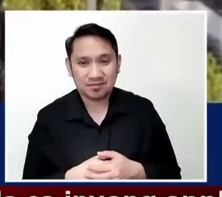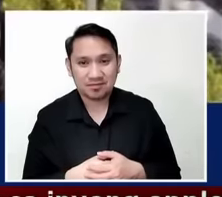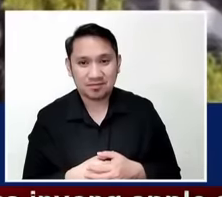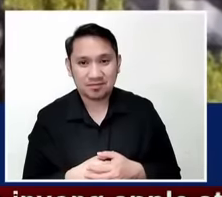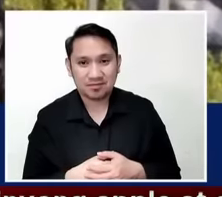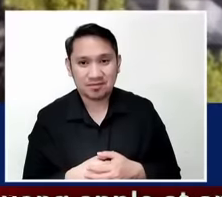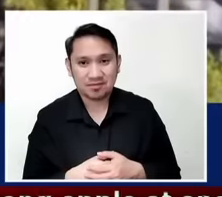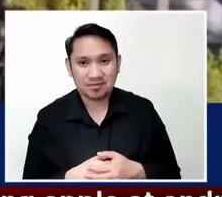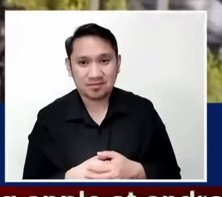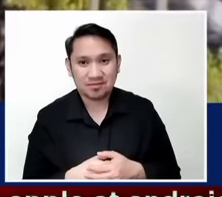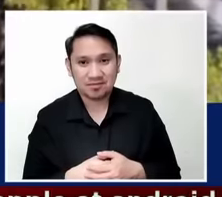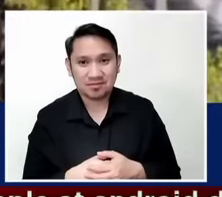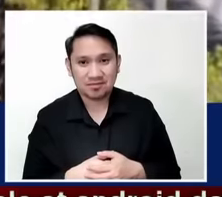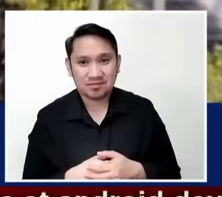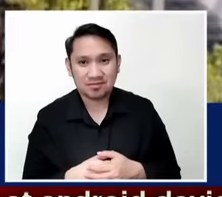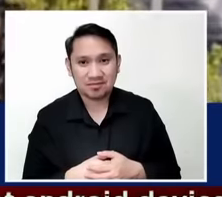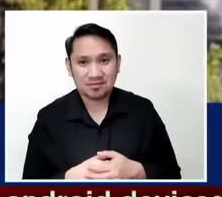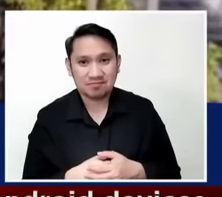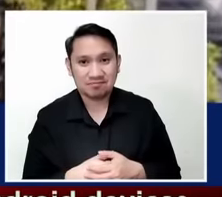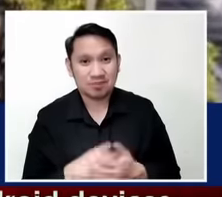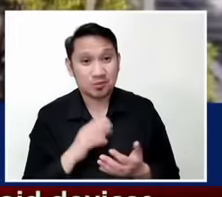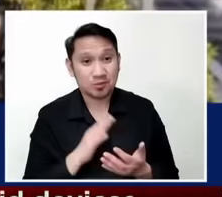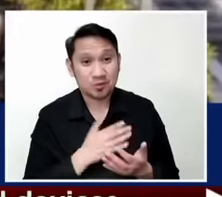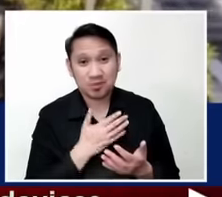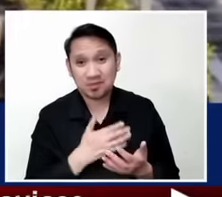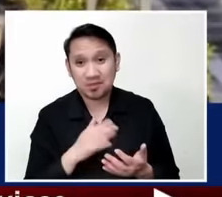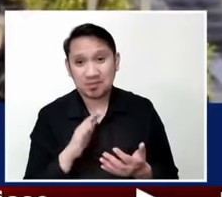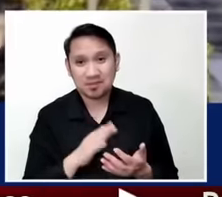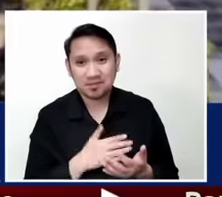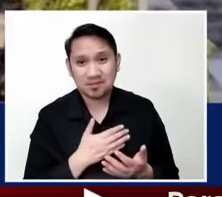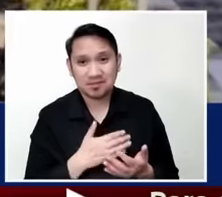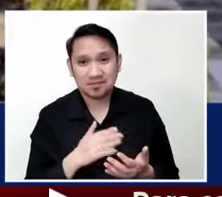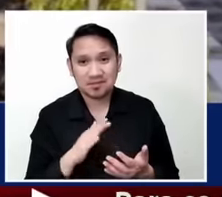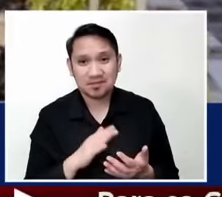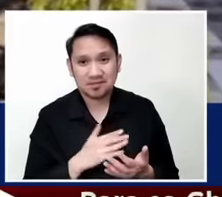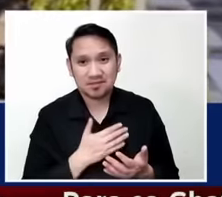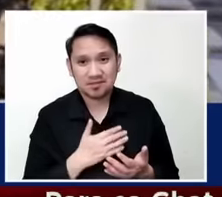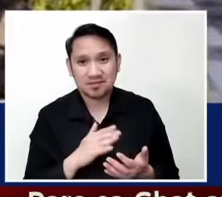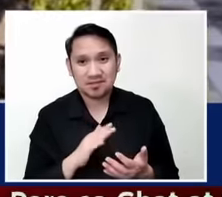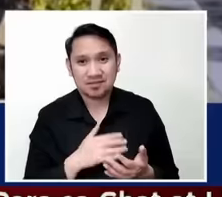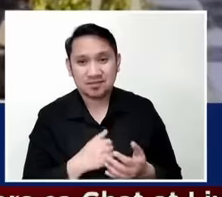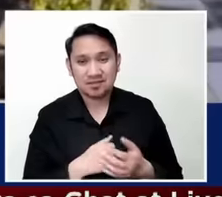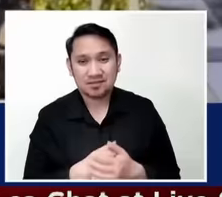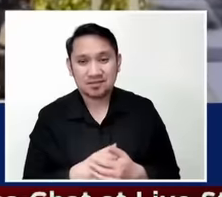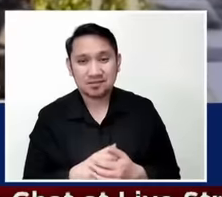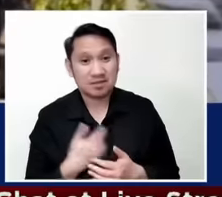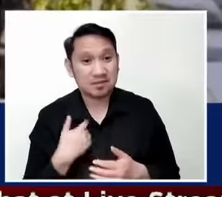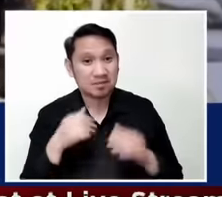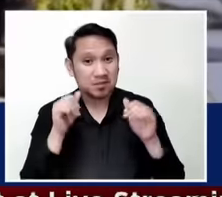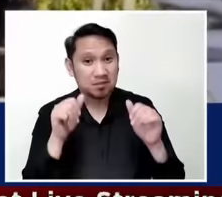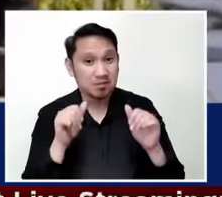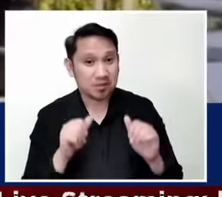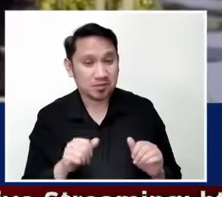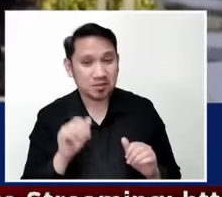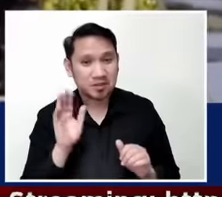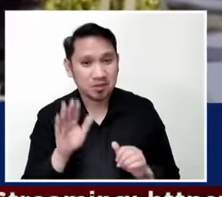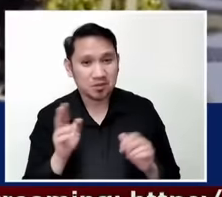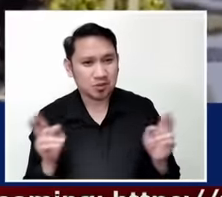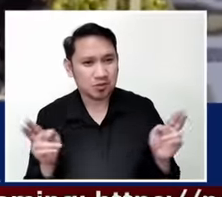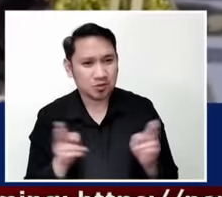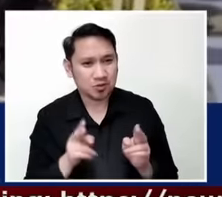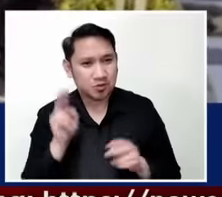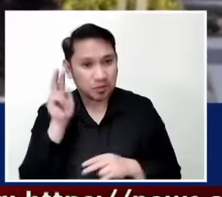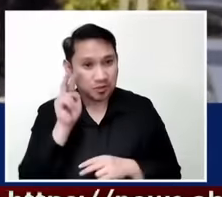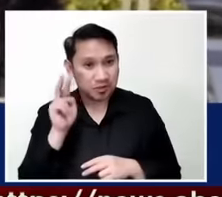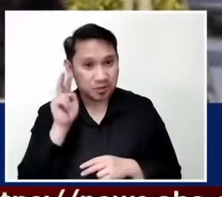crystal raindrops fall and the beauty of it all. Nag-post na rin si Angelica ng short video ng